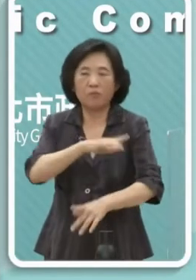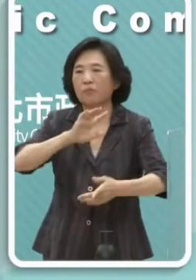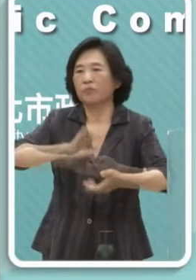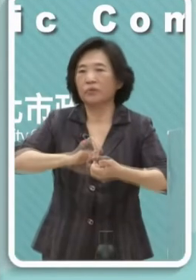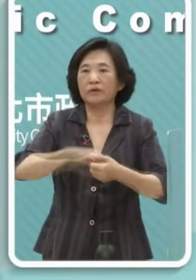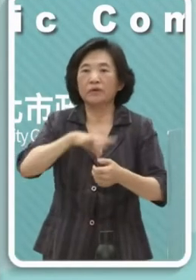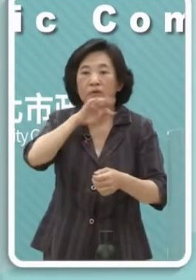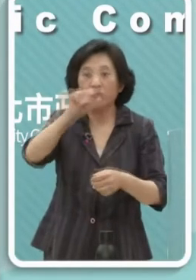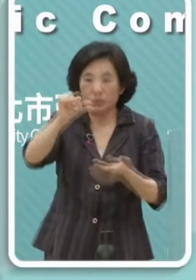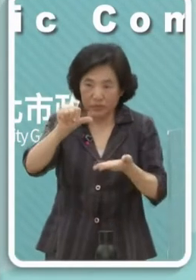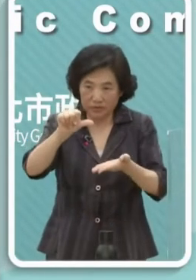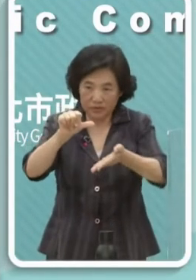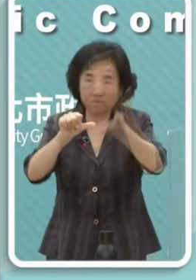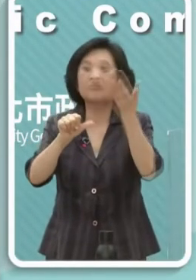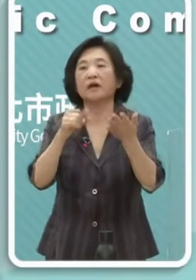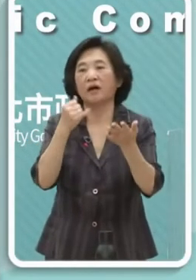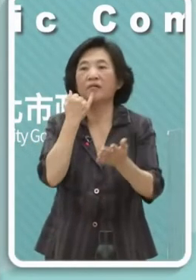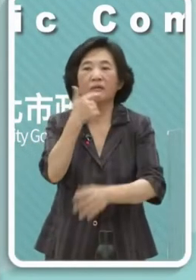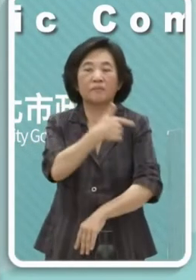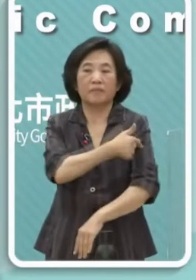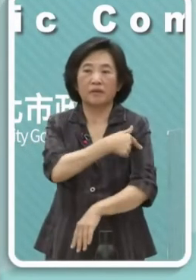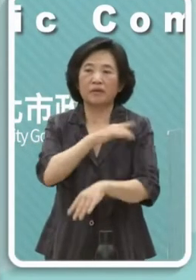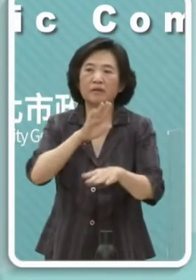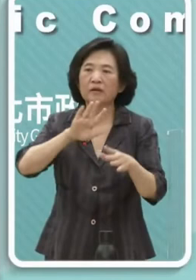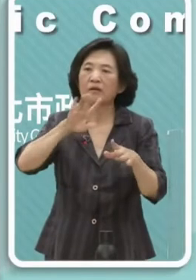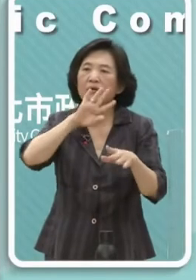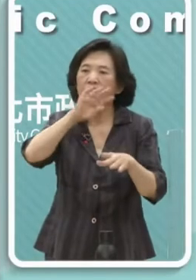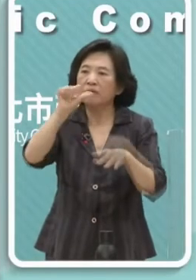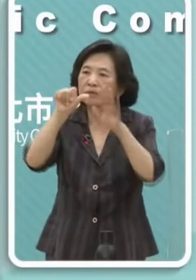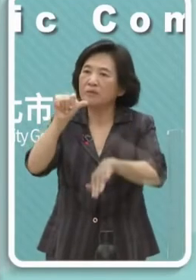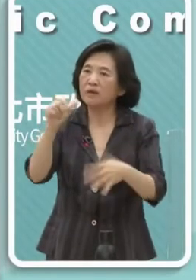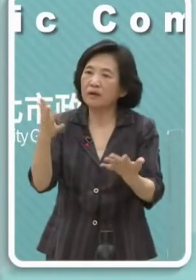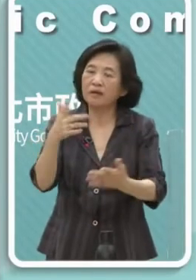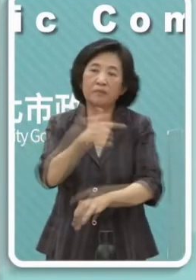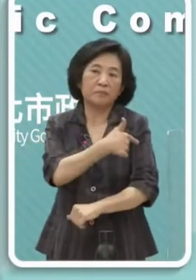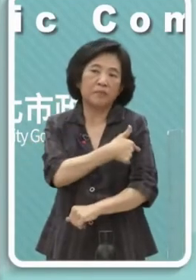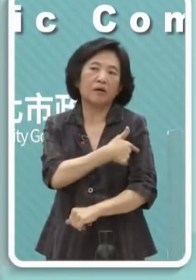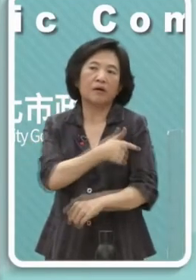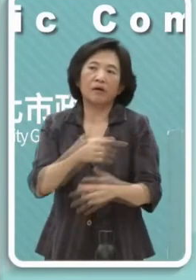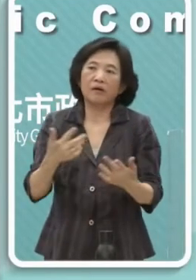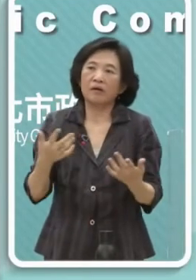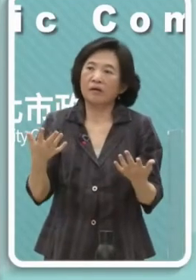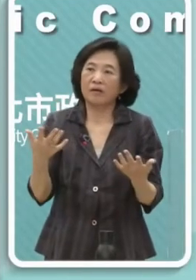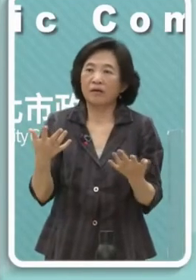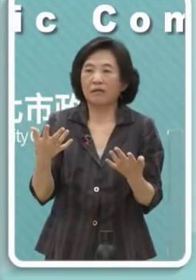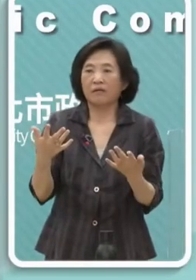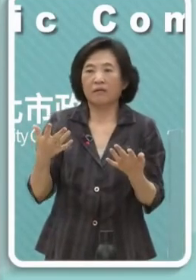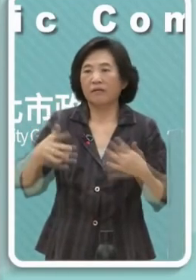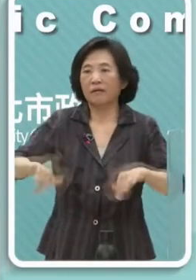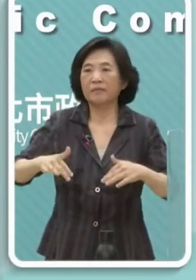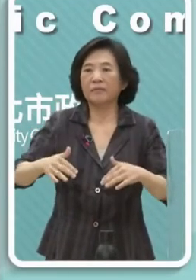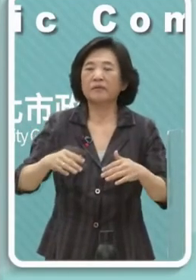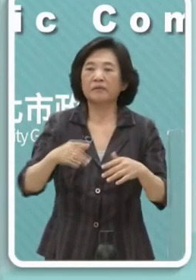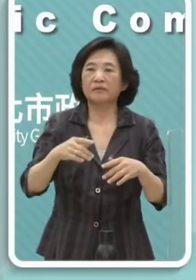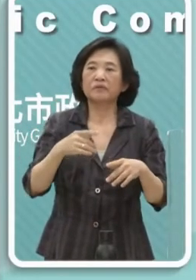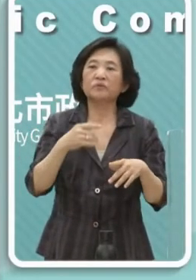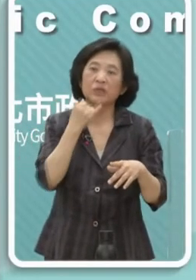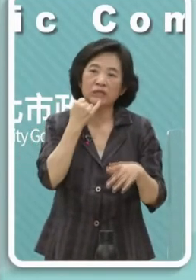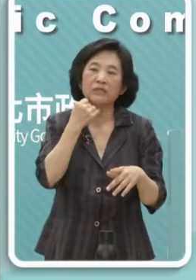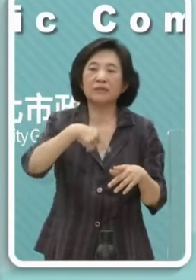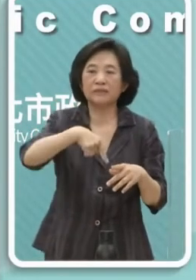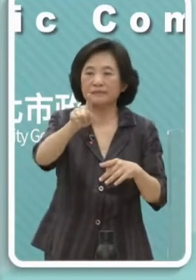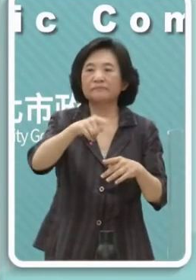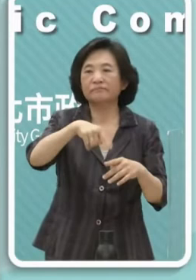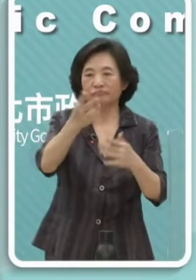要五岁以上，所以其他的学生并没有打疫苗的问题，所以原则上就恢复